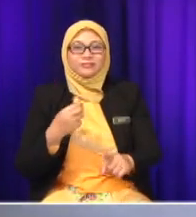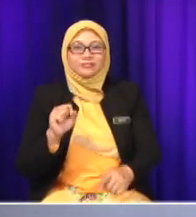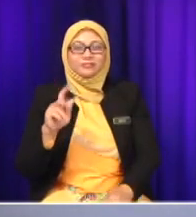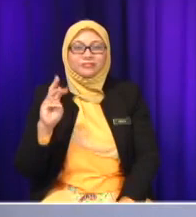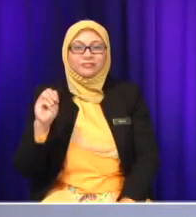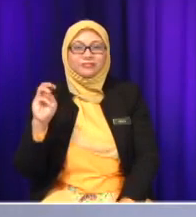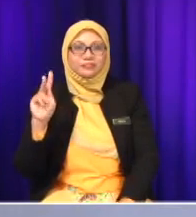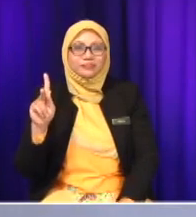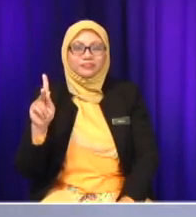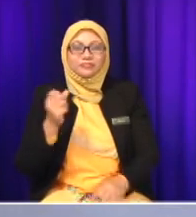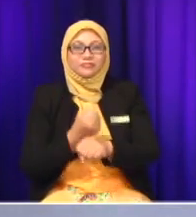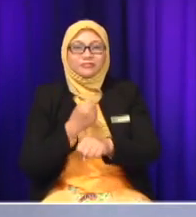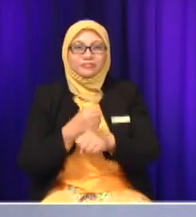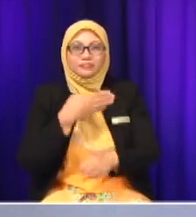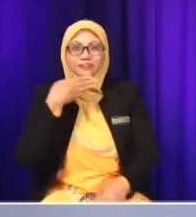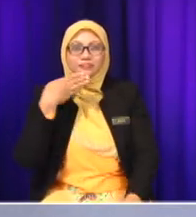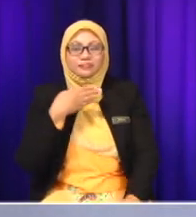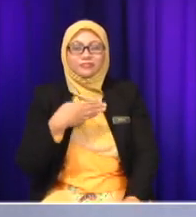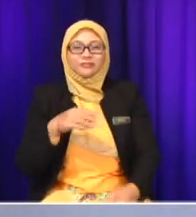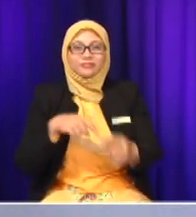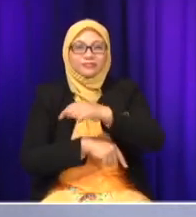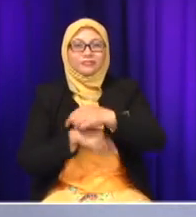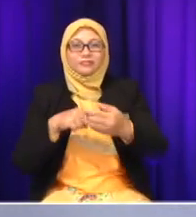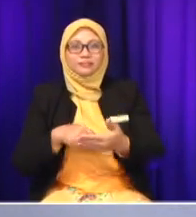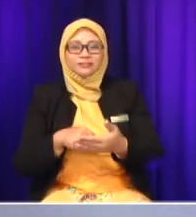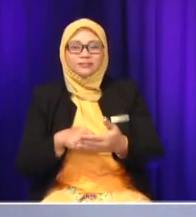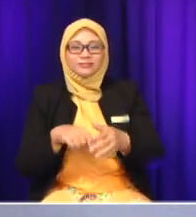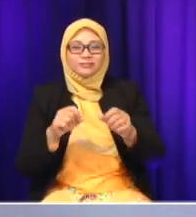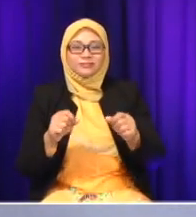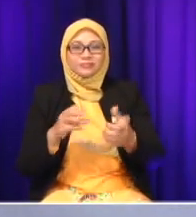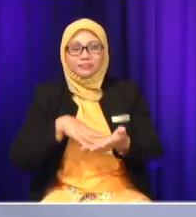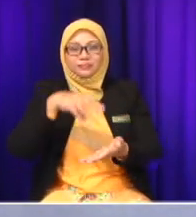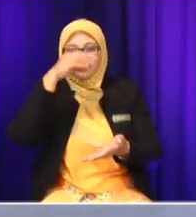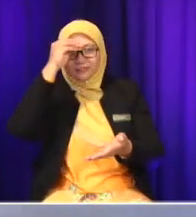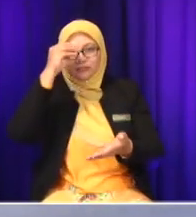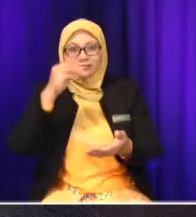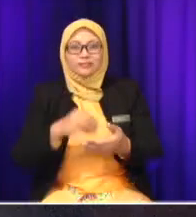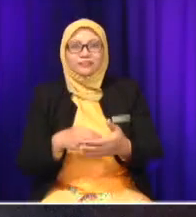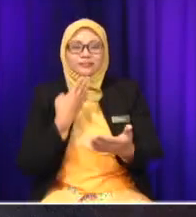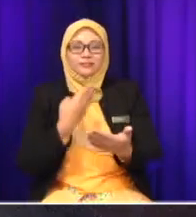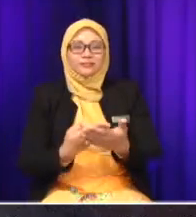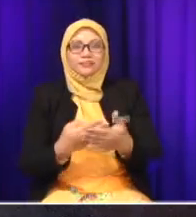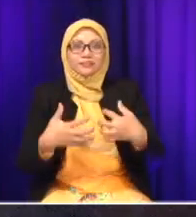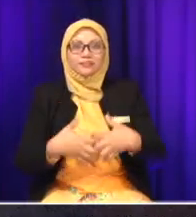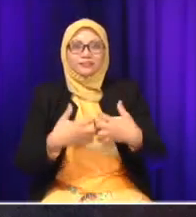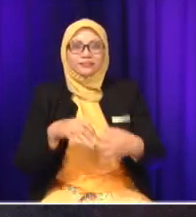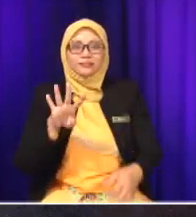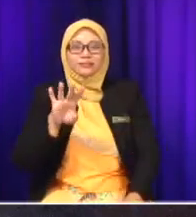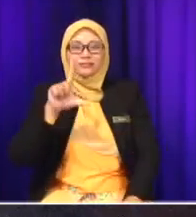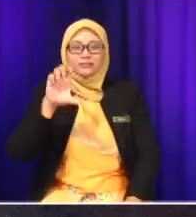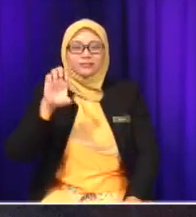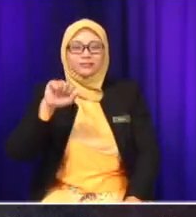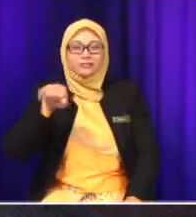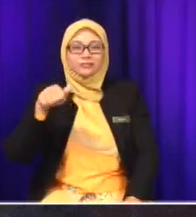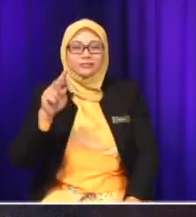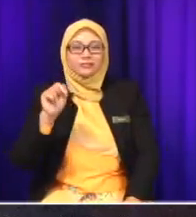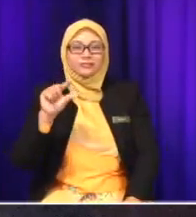mendalami tentang merombak rawat bahagian atas Enjin lejang silakan Cikgu baik t kita dah mengenal pasti